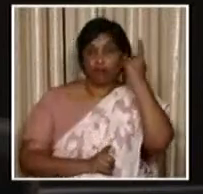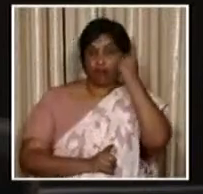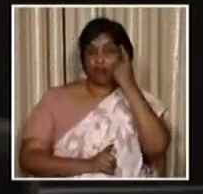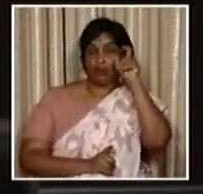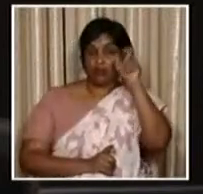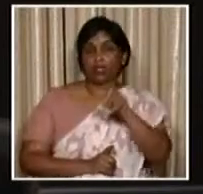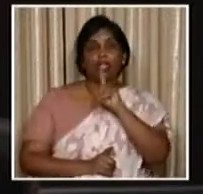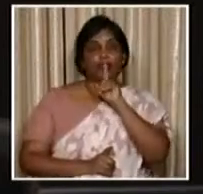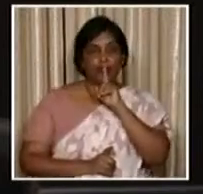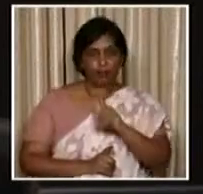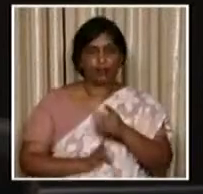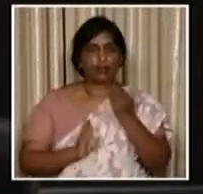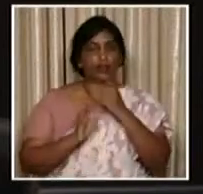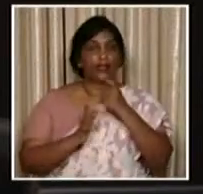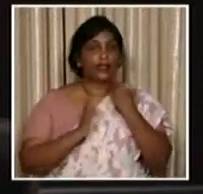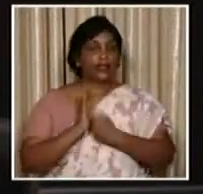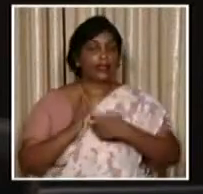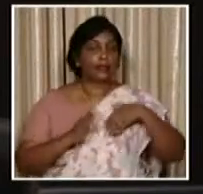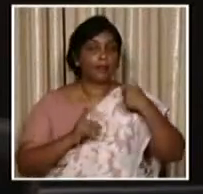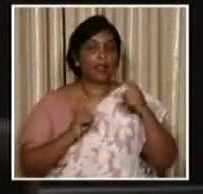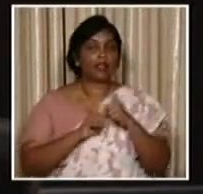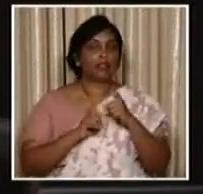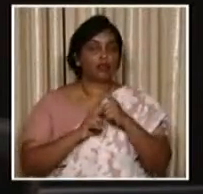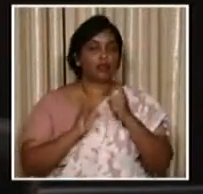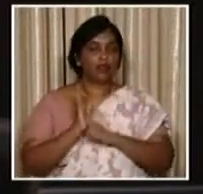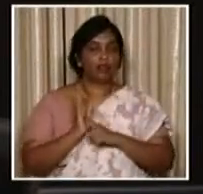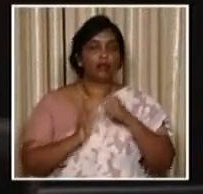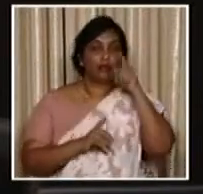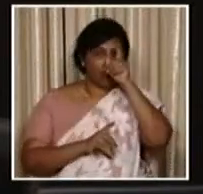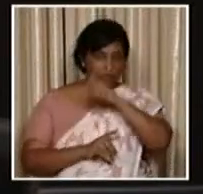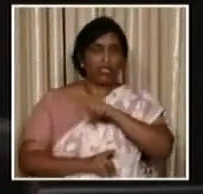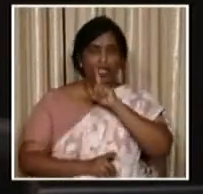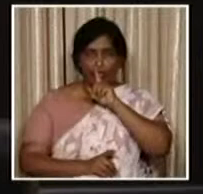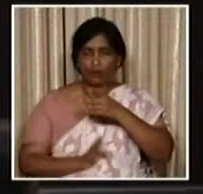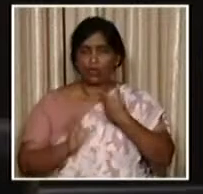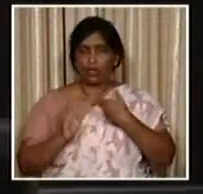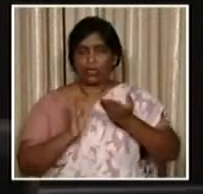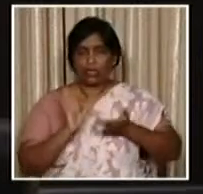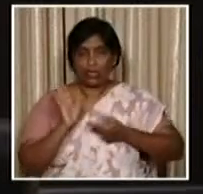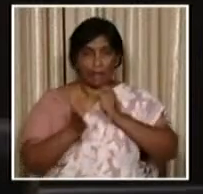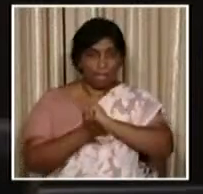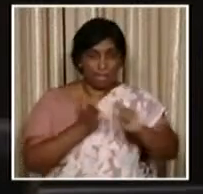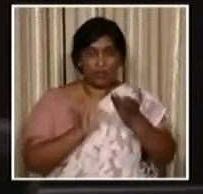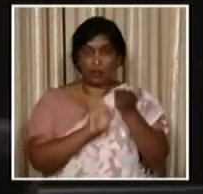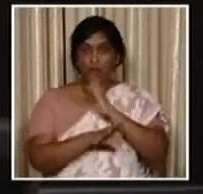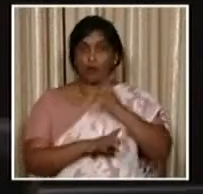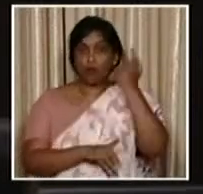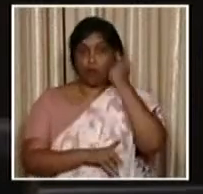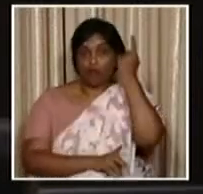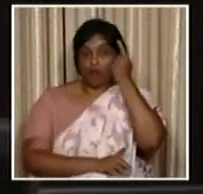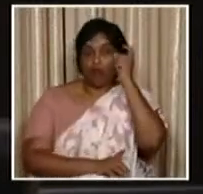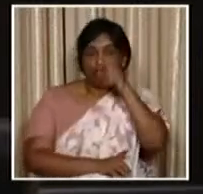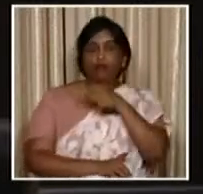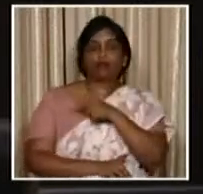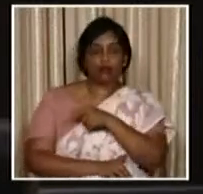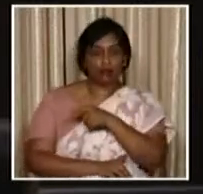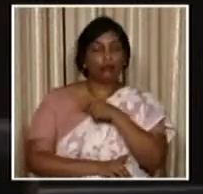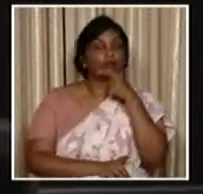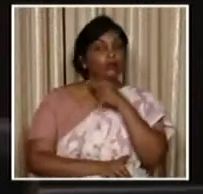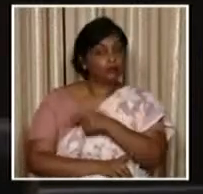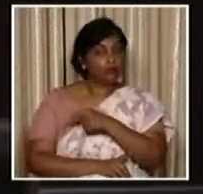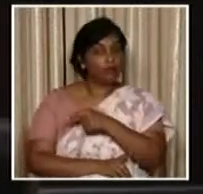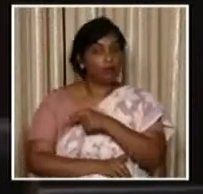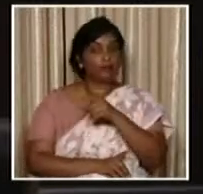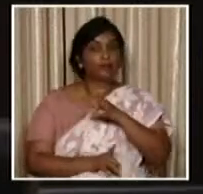ගැන කිව්වා කියලා. හිටපු නීතිපතිවරයා දප්පුල ලිවේරා. එතුමා කිව්වා තමයි යන්න දවසකට ඉස්සල්ලා මහා මොලකාරයෙක් ඉන්නවා කියලා. හැබැයි එතුමාට